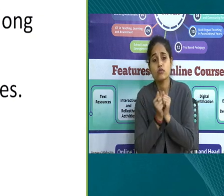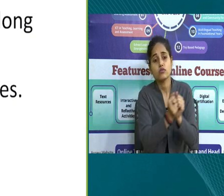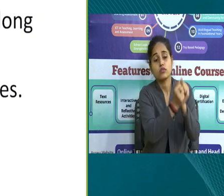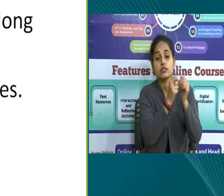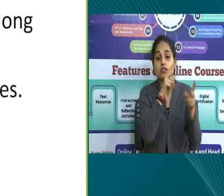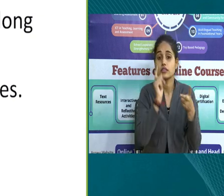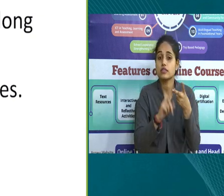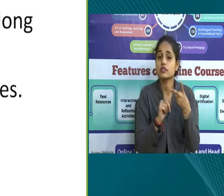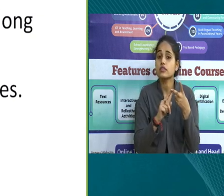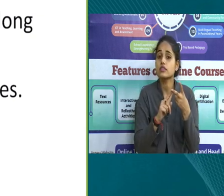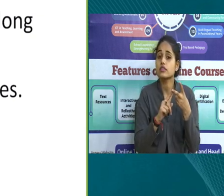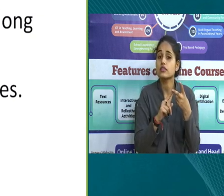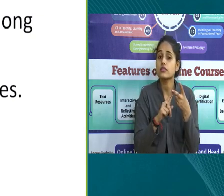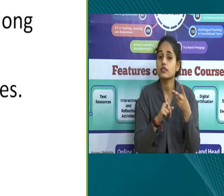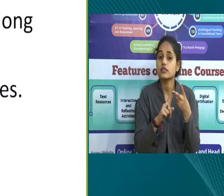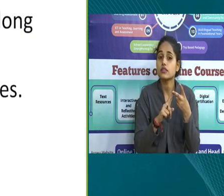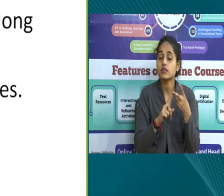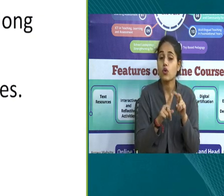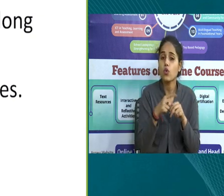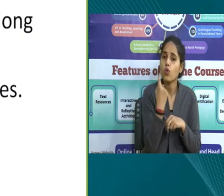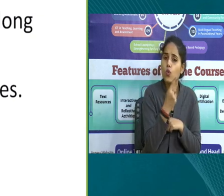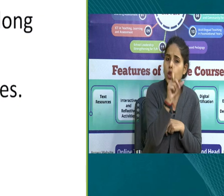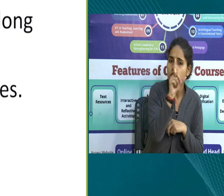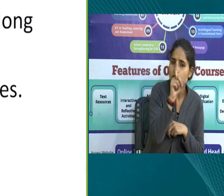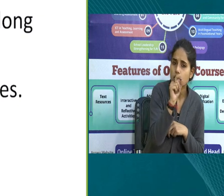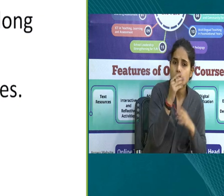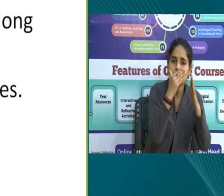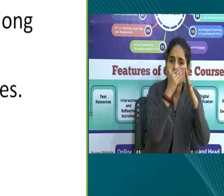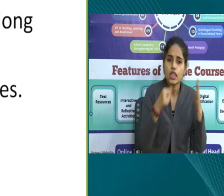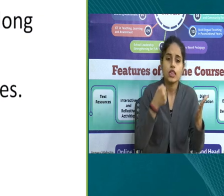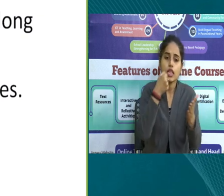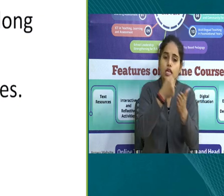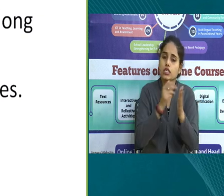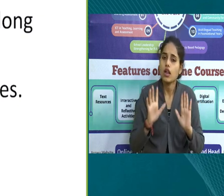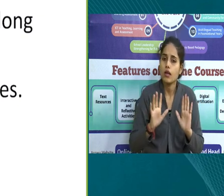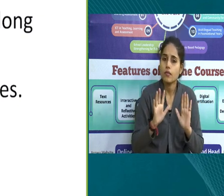दो उनके लिए सिफ 10 हाउस HOL्स में जाकर ये